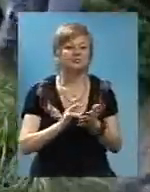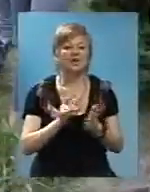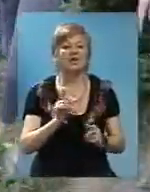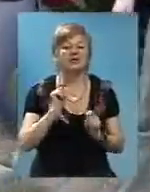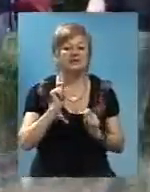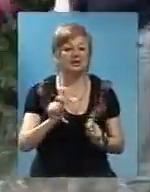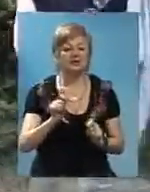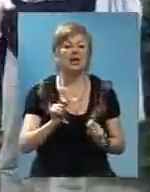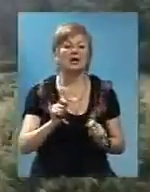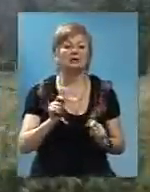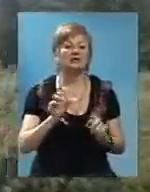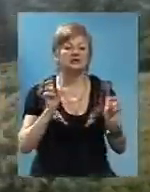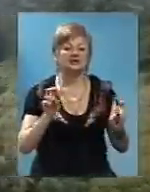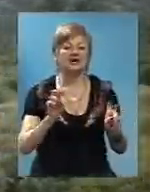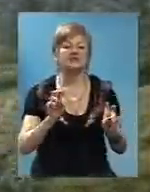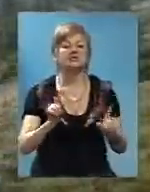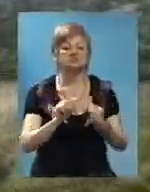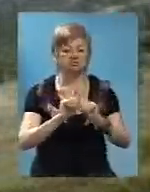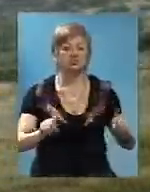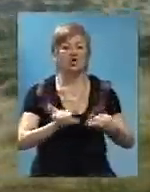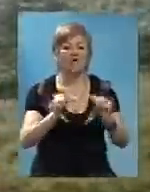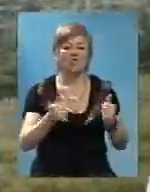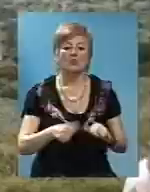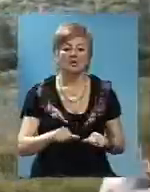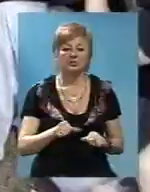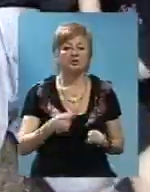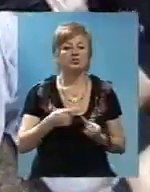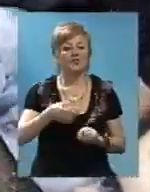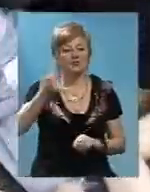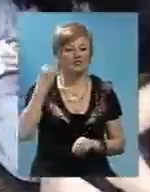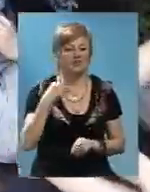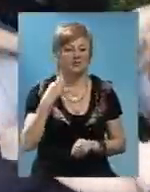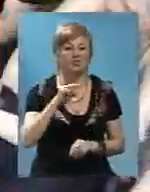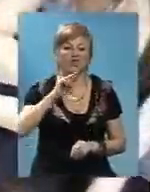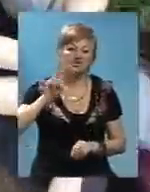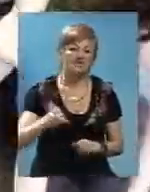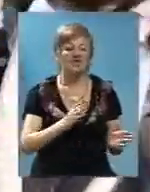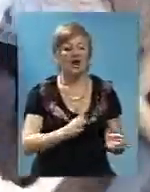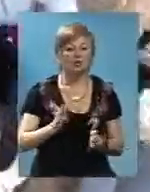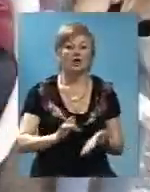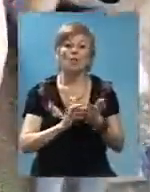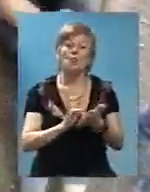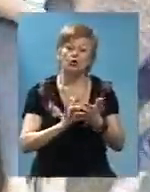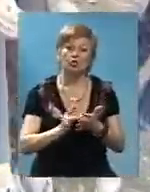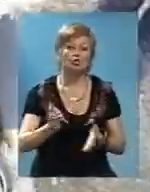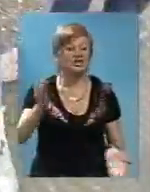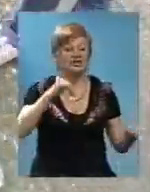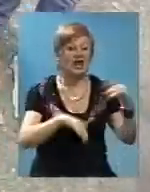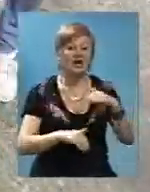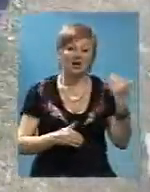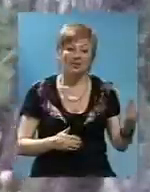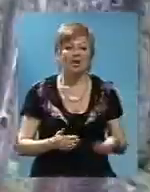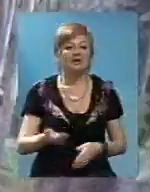надання неформальної освіти, яку благодійний фонд «Імпульс.UA» реалізовує у Запоріжжі протягом 2 років. Подорож до Карпат – далеко не перша. Раніше